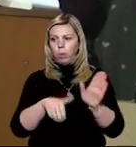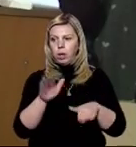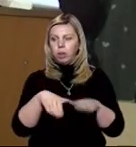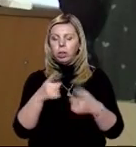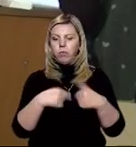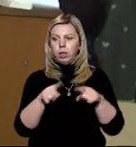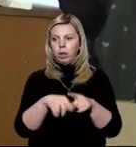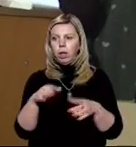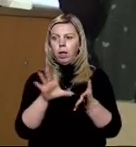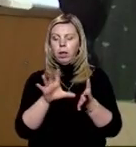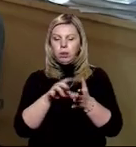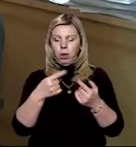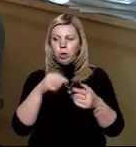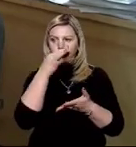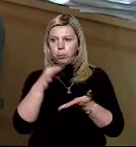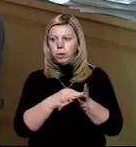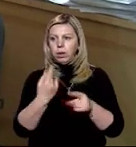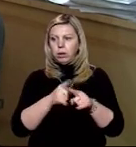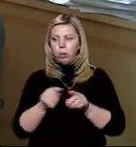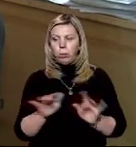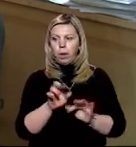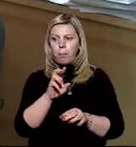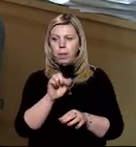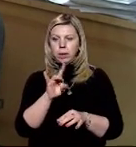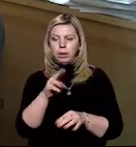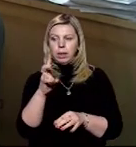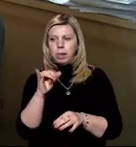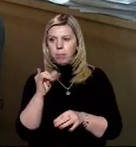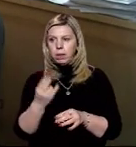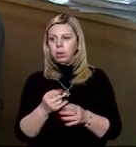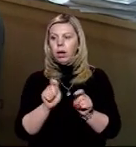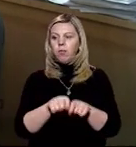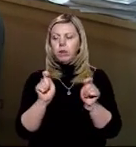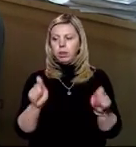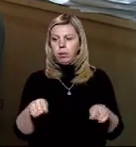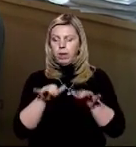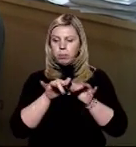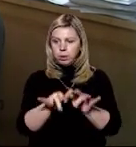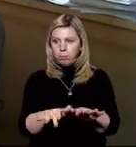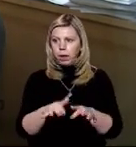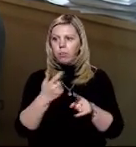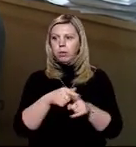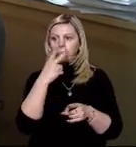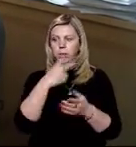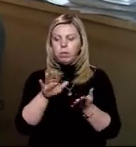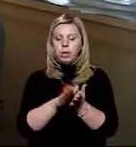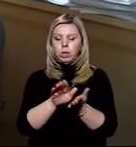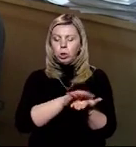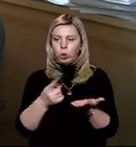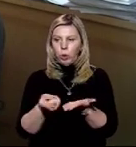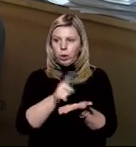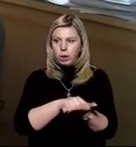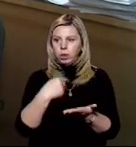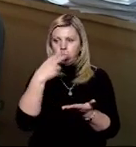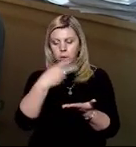Мукачівського відділу ретроконверсії, що відповідає за цю процедуру, Беатріса Німець. Відкриваємо файл, розгортаємо всі сторіночки, визначили,